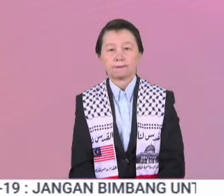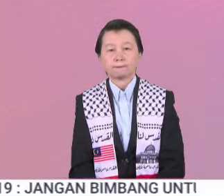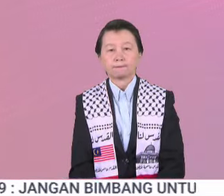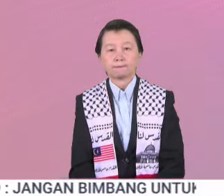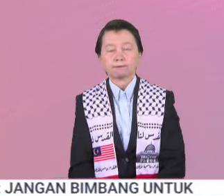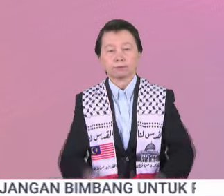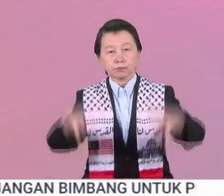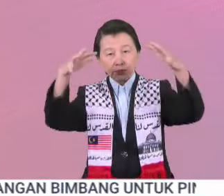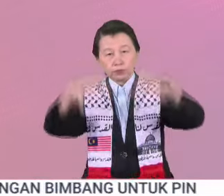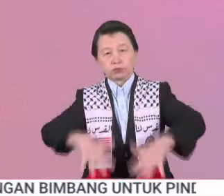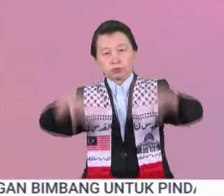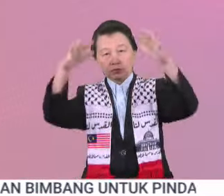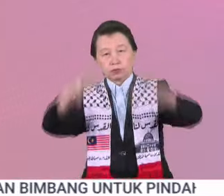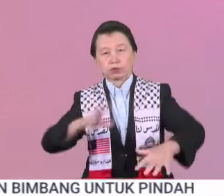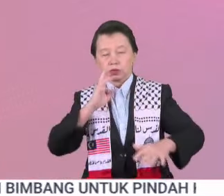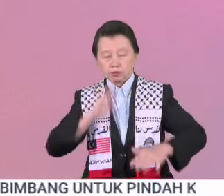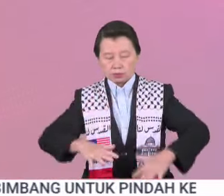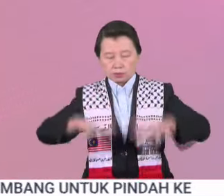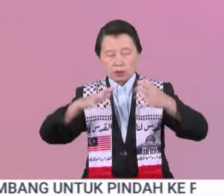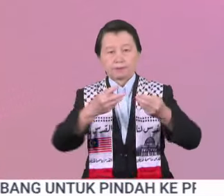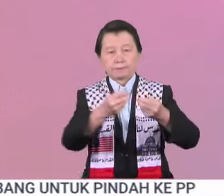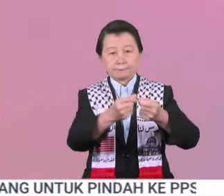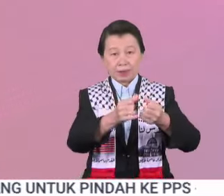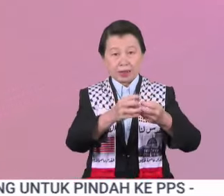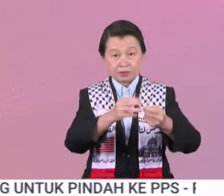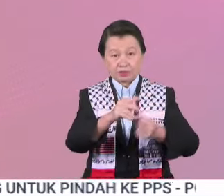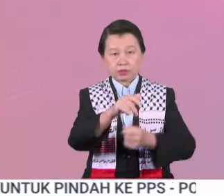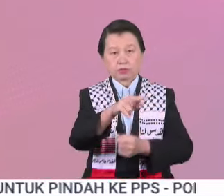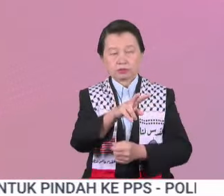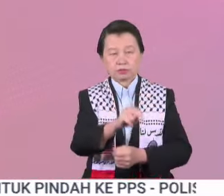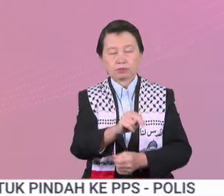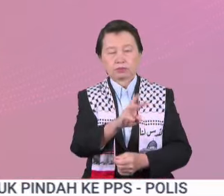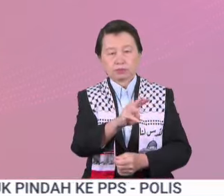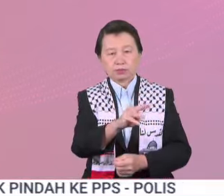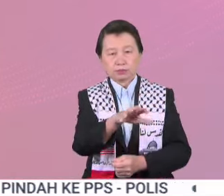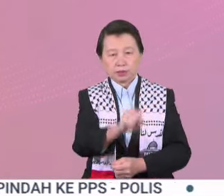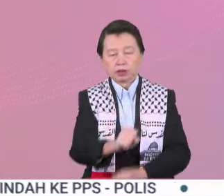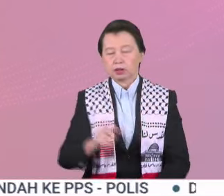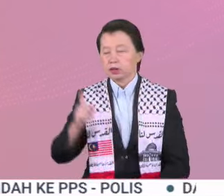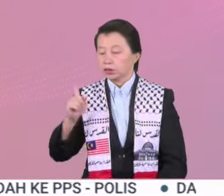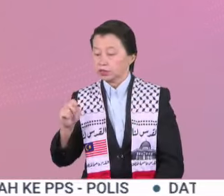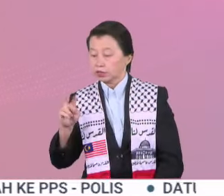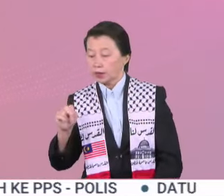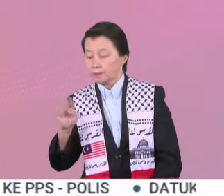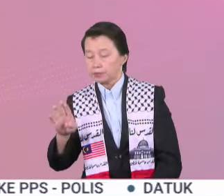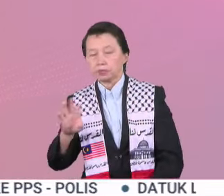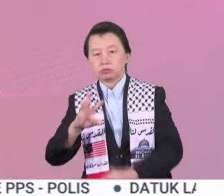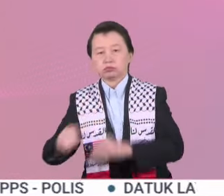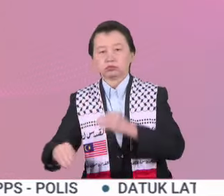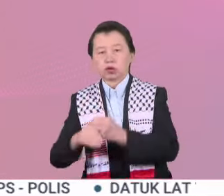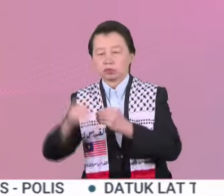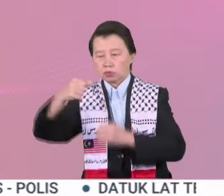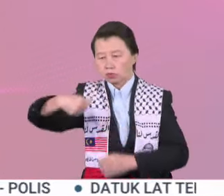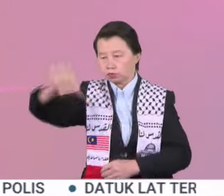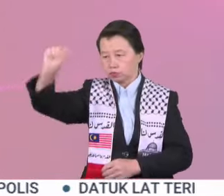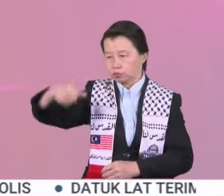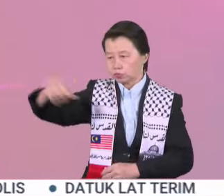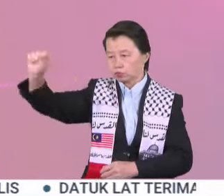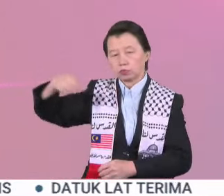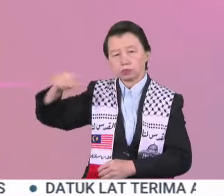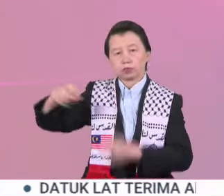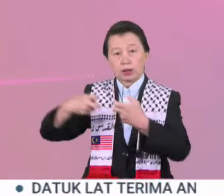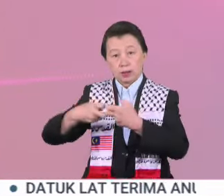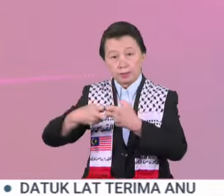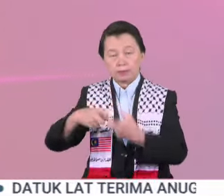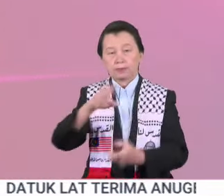susulan hujan lebat dan banjir di Pasir Mas tenaga Nasional berhad tnb telah membuat tambahan penutupan bekalan elektrik